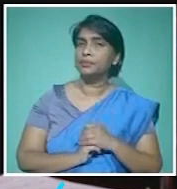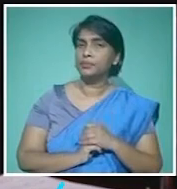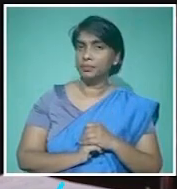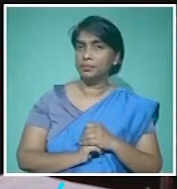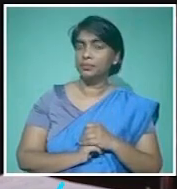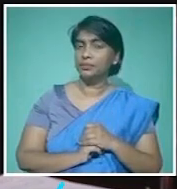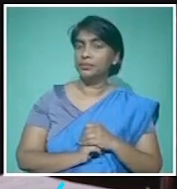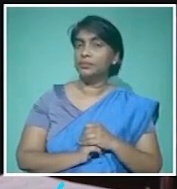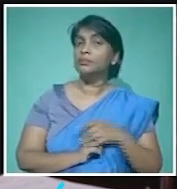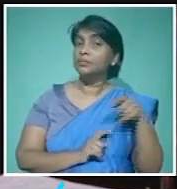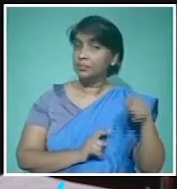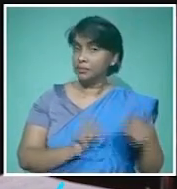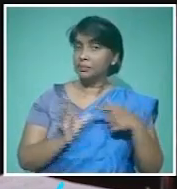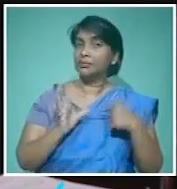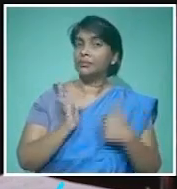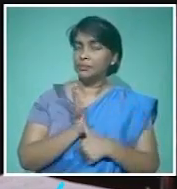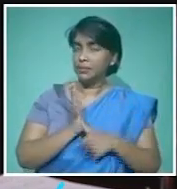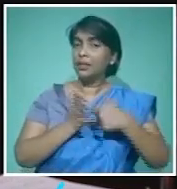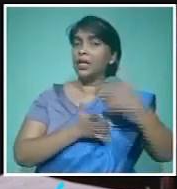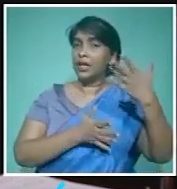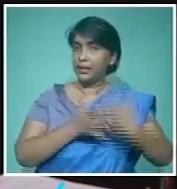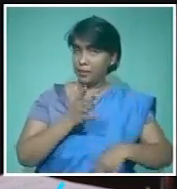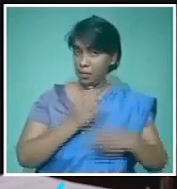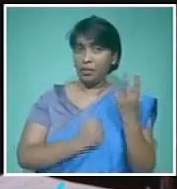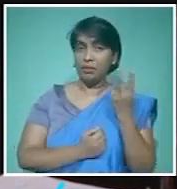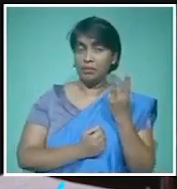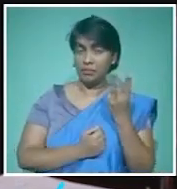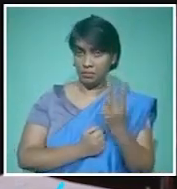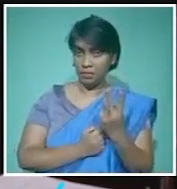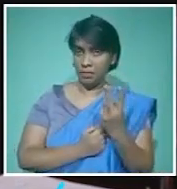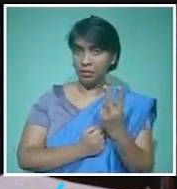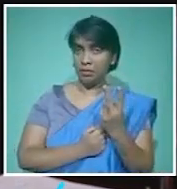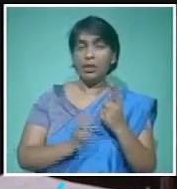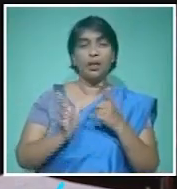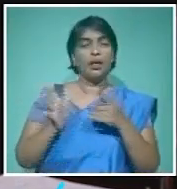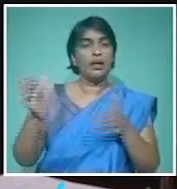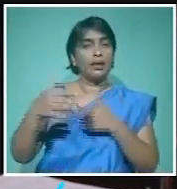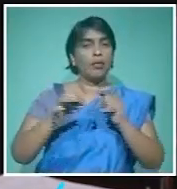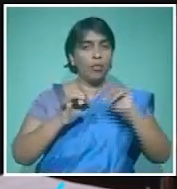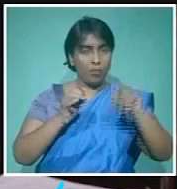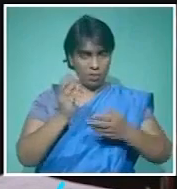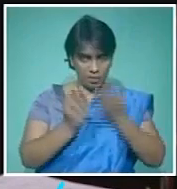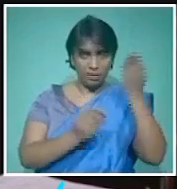ඔව් ඒ කියන්නේ දැන් මේ පනතයි වාර්තාවයි කැබිනට් මණ්ඩලයට යනවා